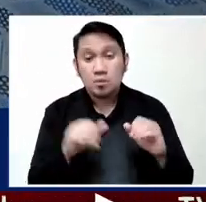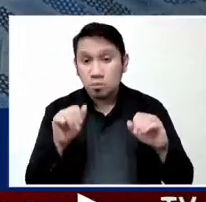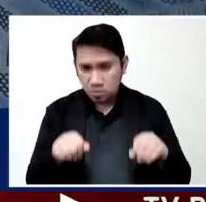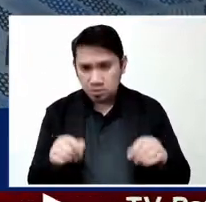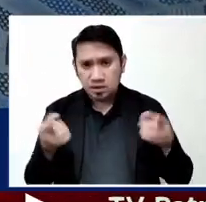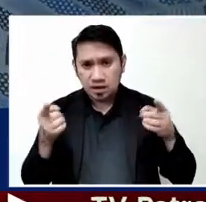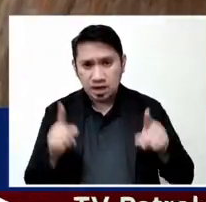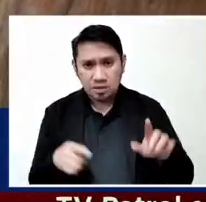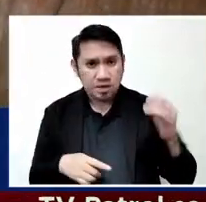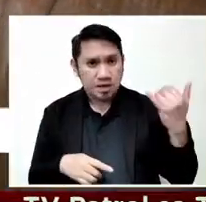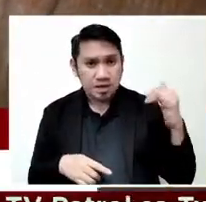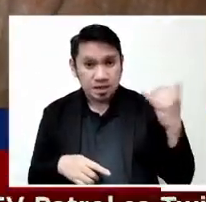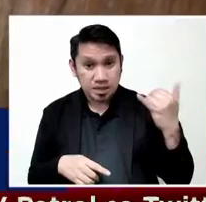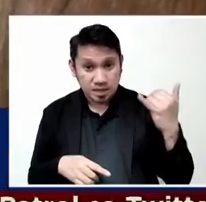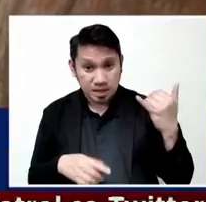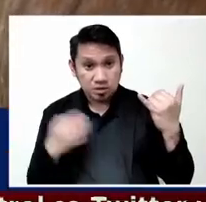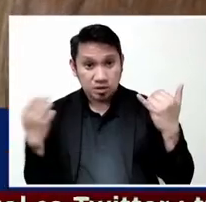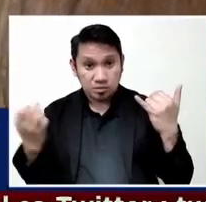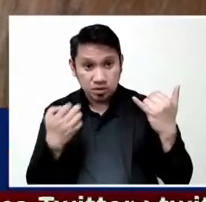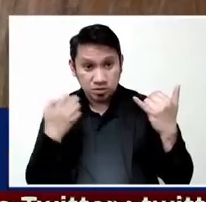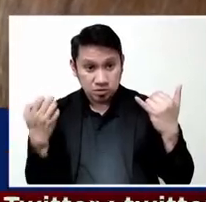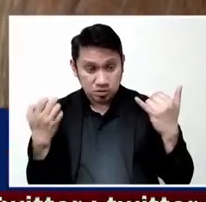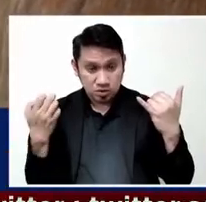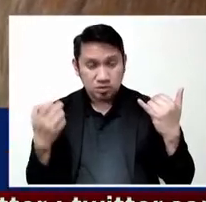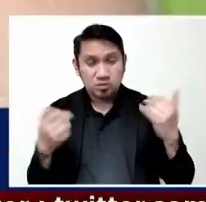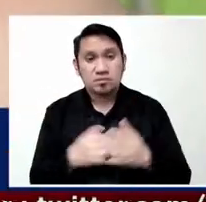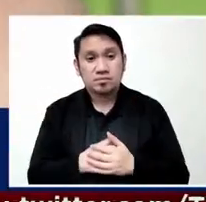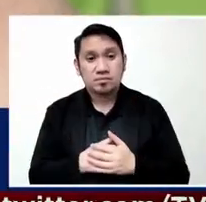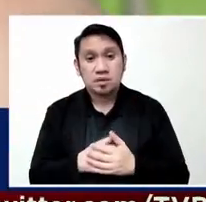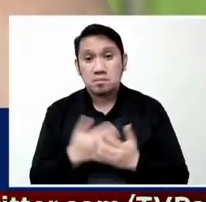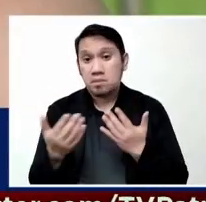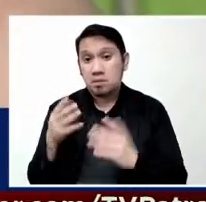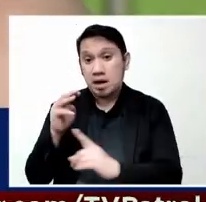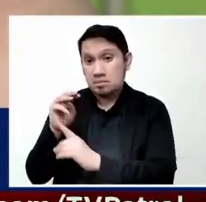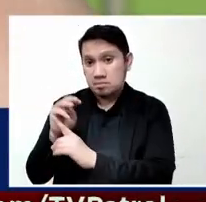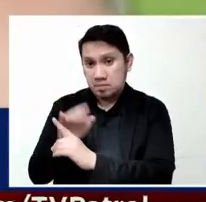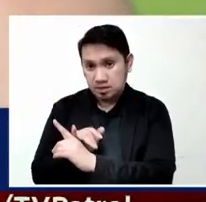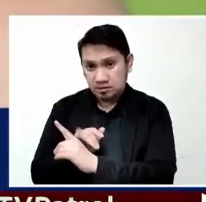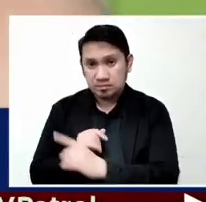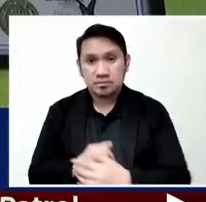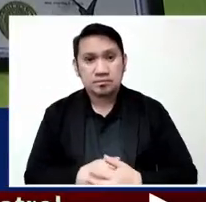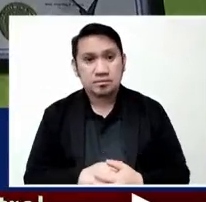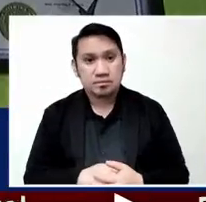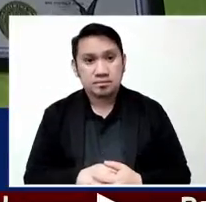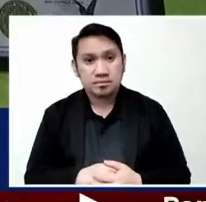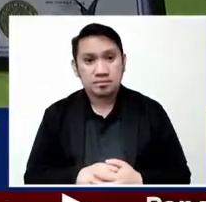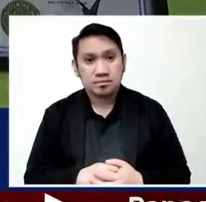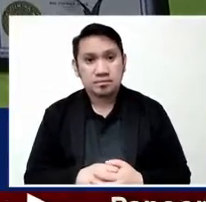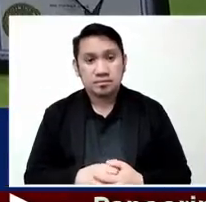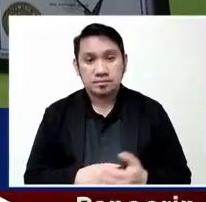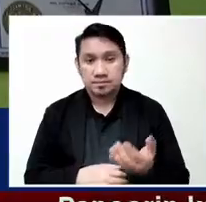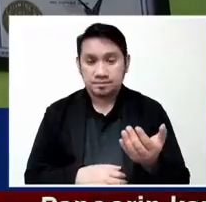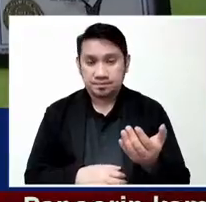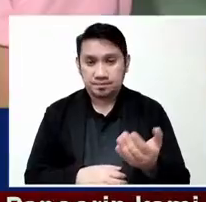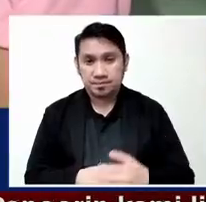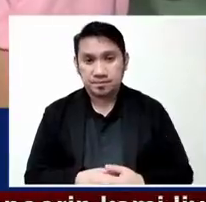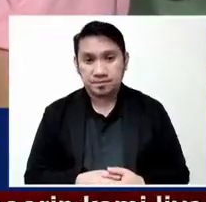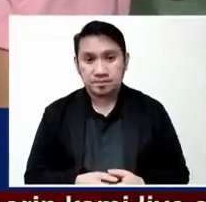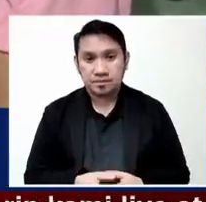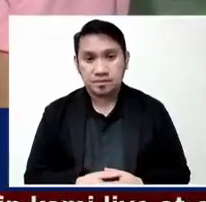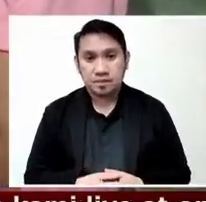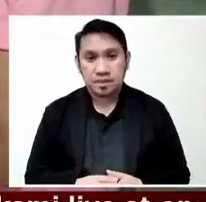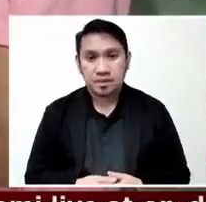o manipis na reserbang kuryente sa kabuuan ng Mayo. Alvin L. Chico, ABS-CBN News.